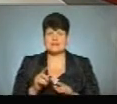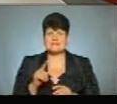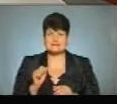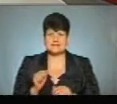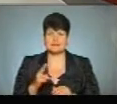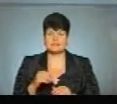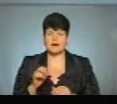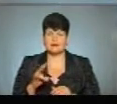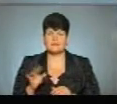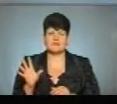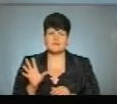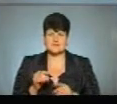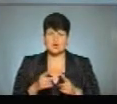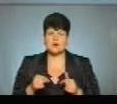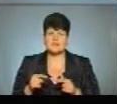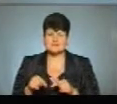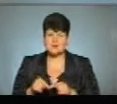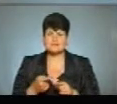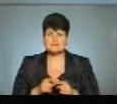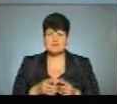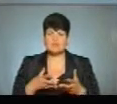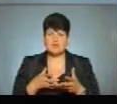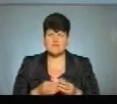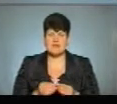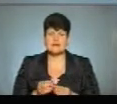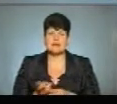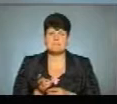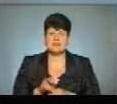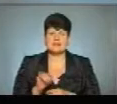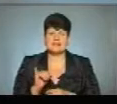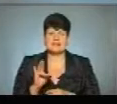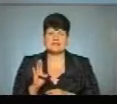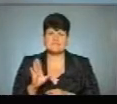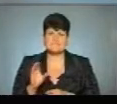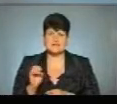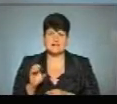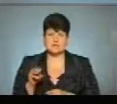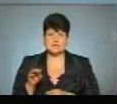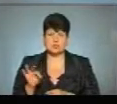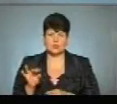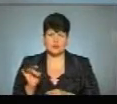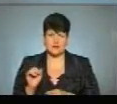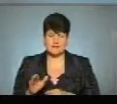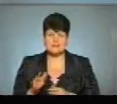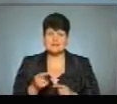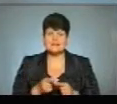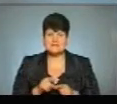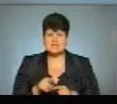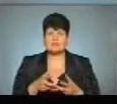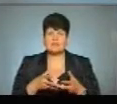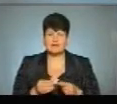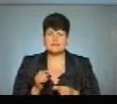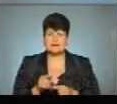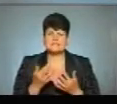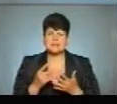даними всіх організацій, це теж впливає на прихід інвесторів саме в місто. Це впливає на те, наскільки місто є